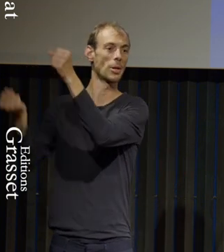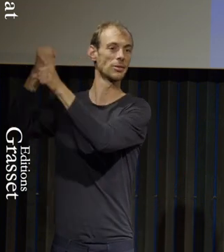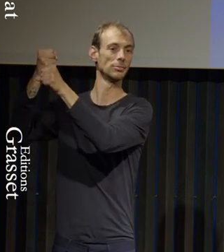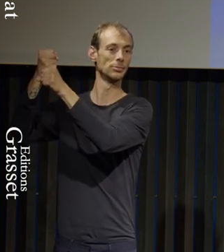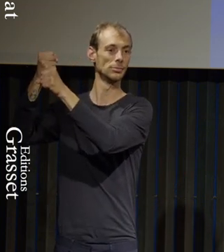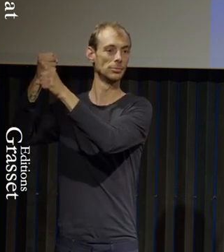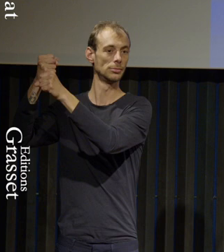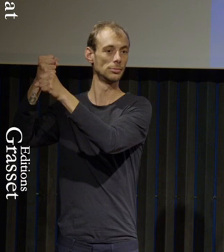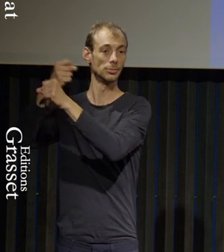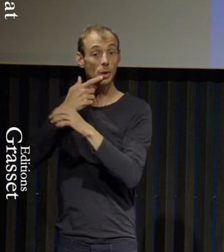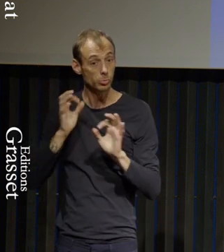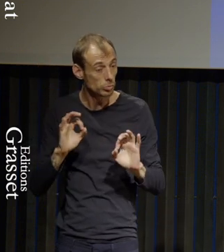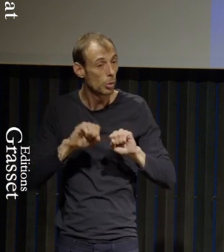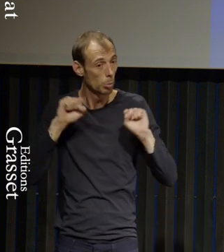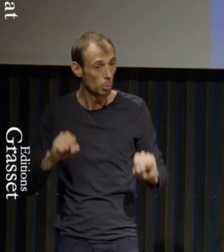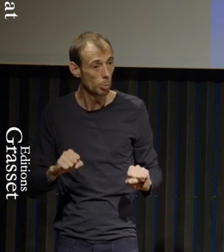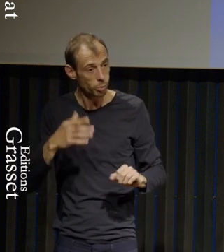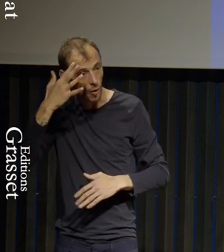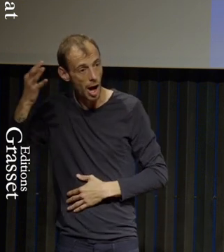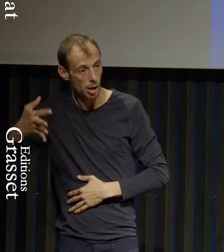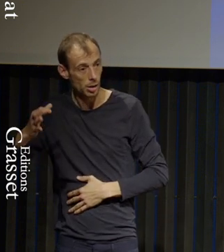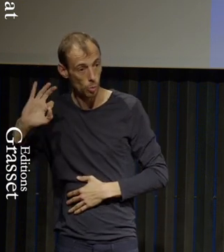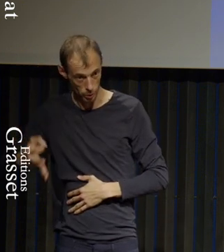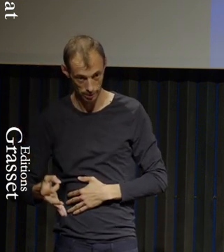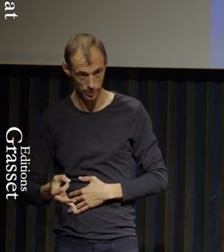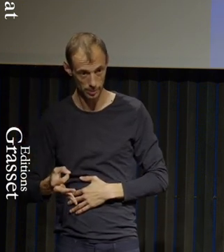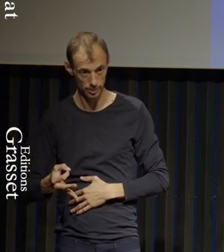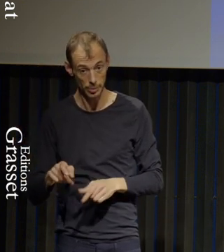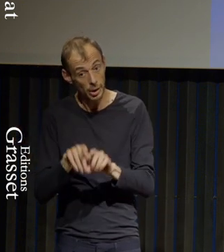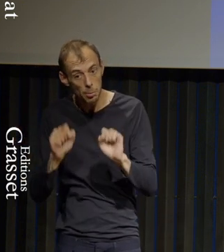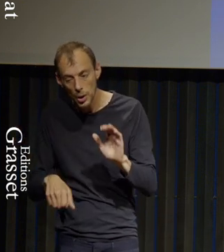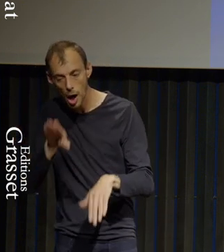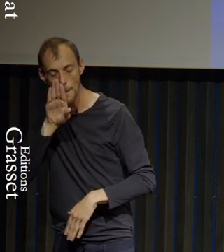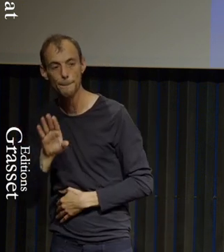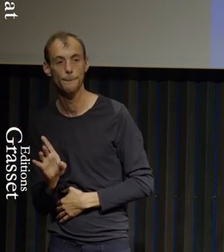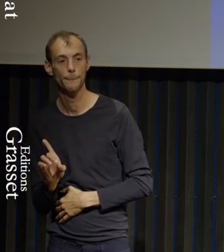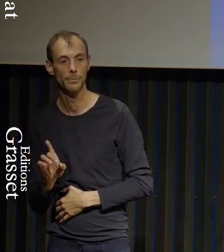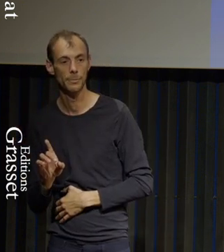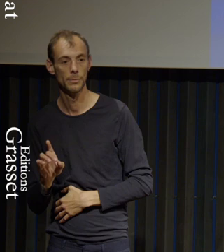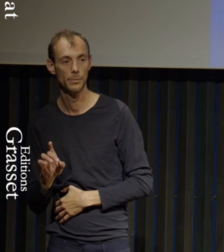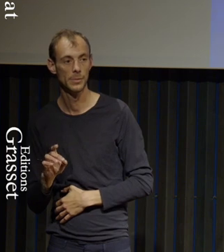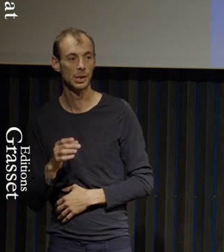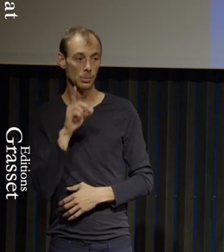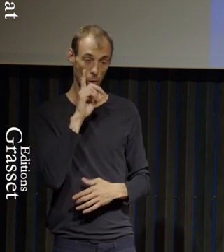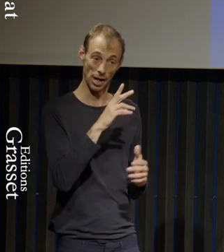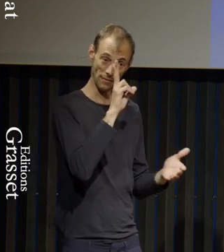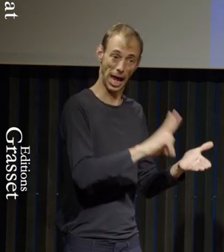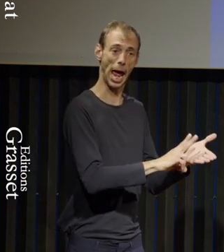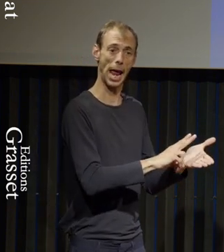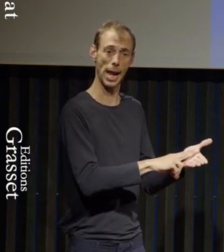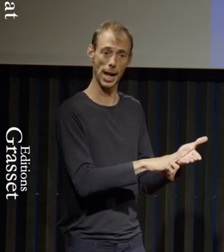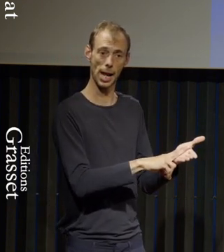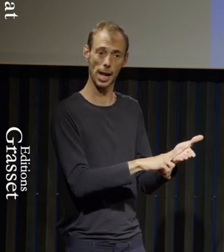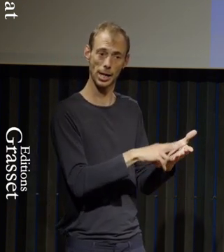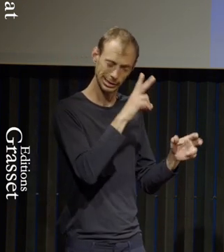et c'est aussi ce qui peut nous tromper, parce que si je ne manipule pas le réel, mais des représentations du réel, eh bien je